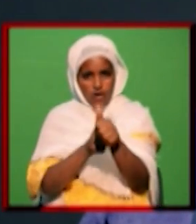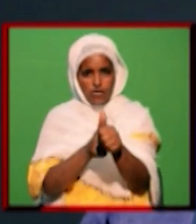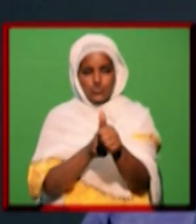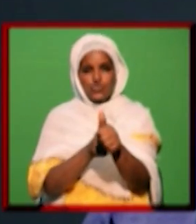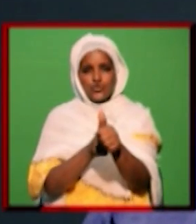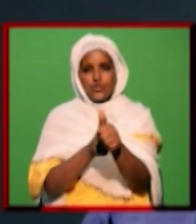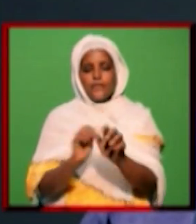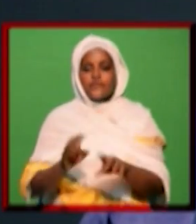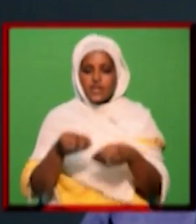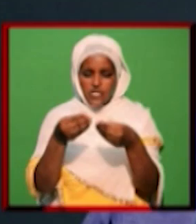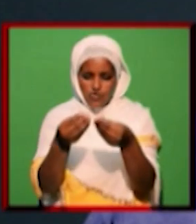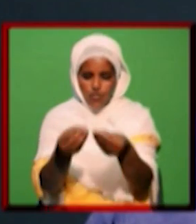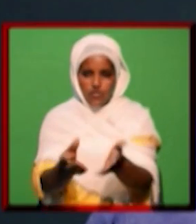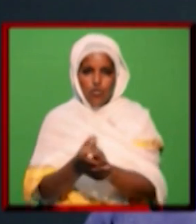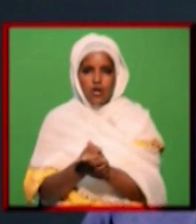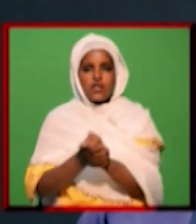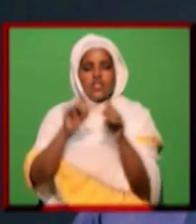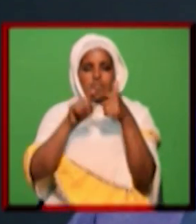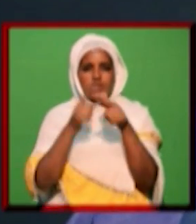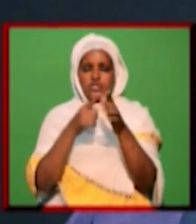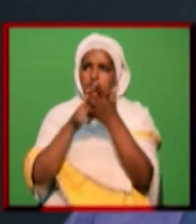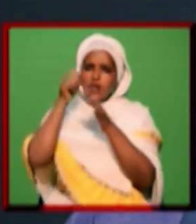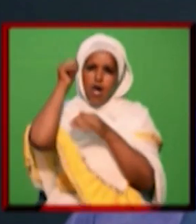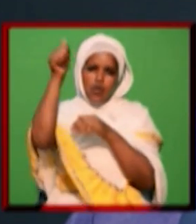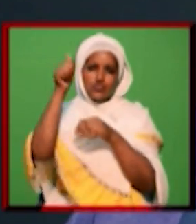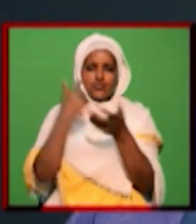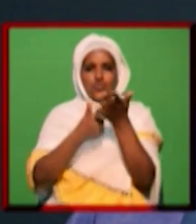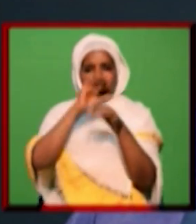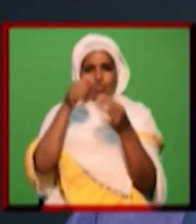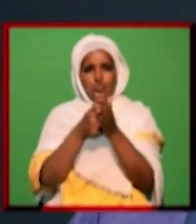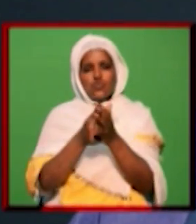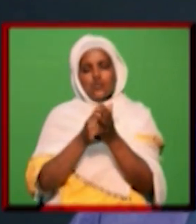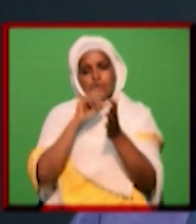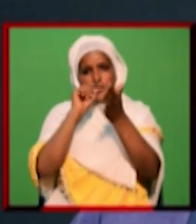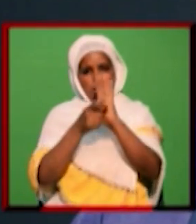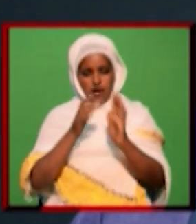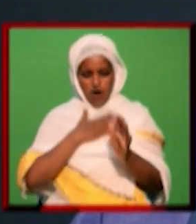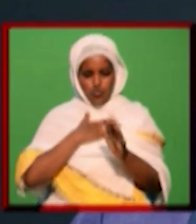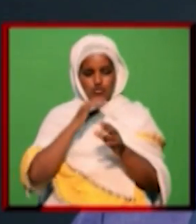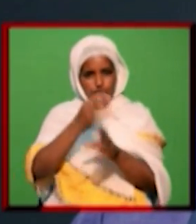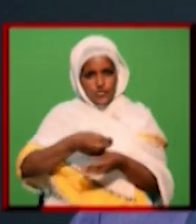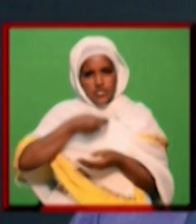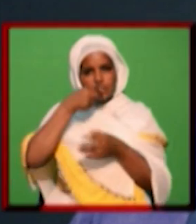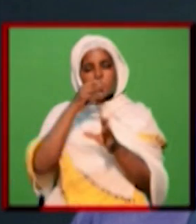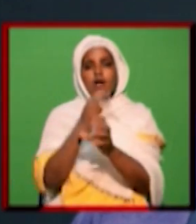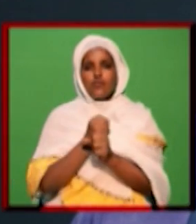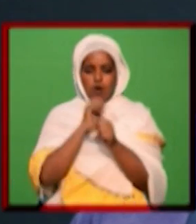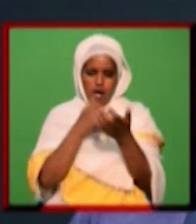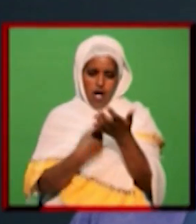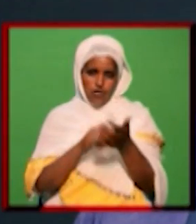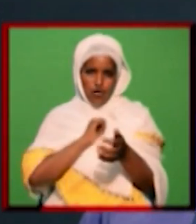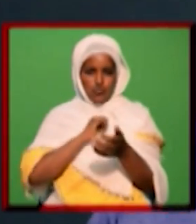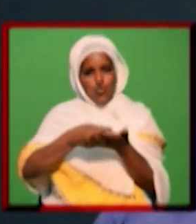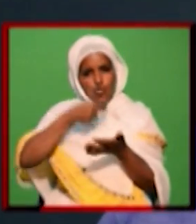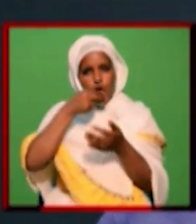መዛሙርቱ ሰጣቸዋል እንግዲህ እሱም ራሱ ጤማ ጣሙ ለአብነት እሱም ራሱ ተቀበለዋል እሱም ራሱ